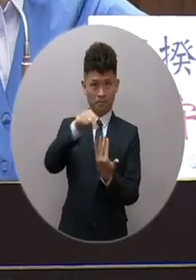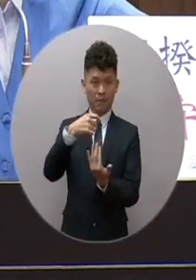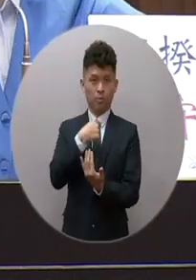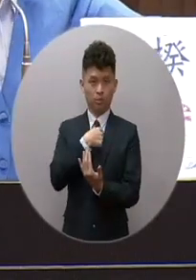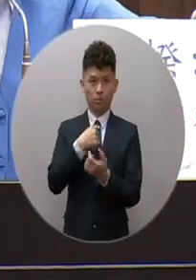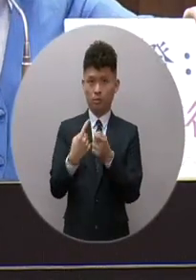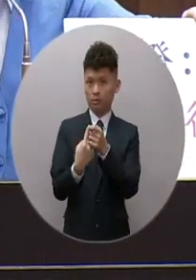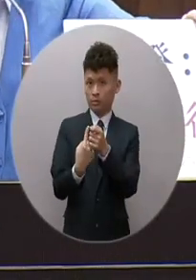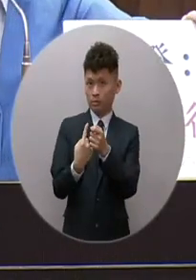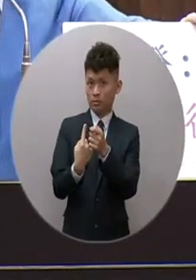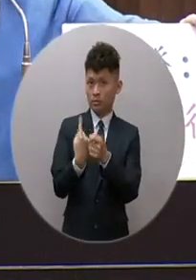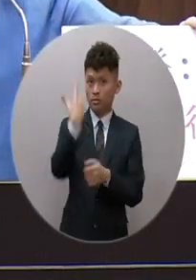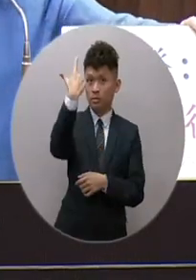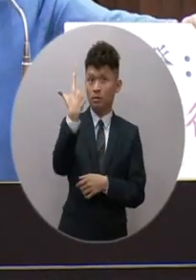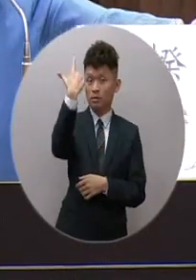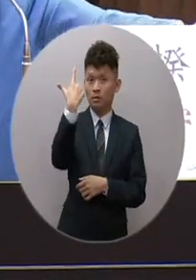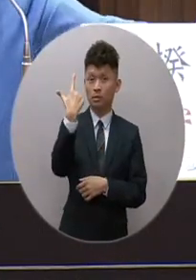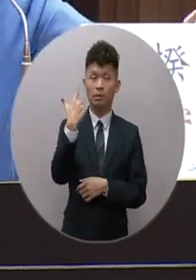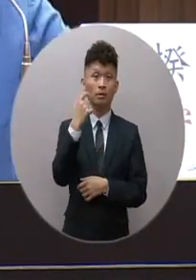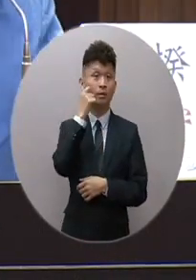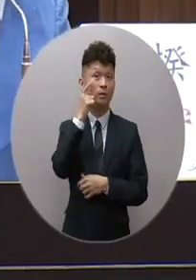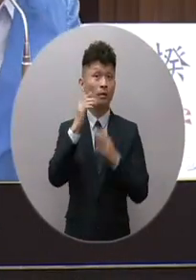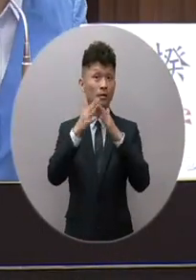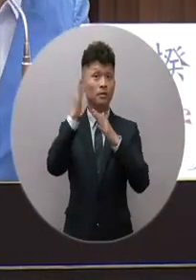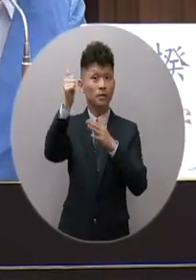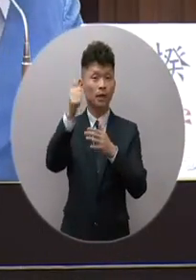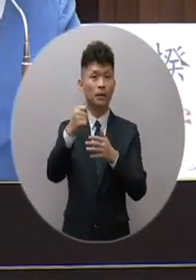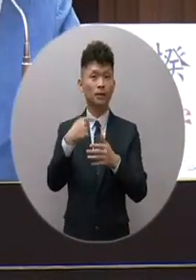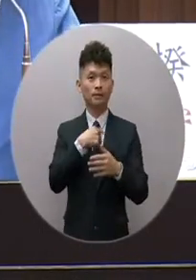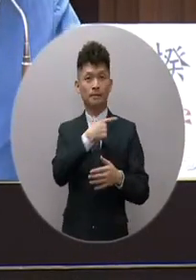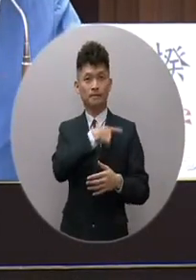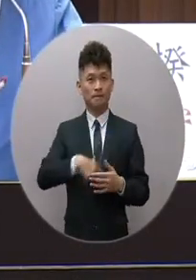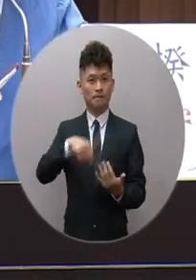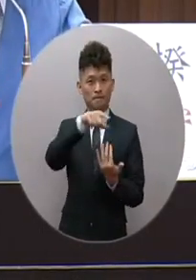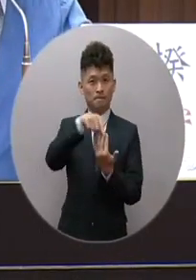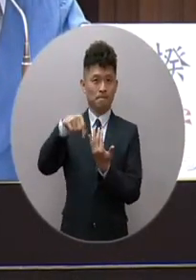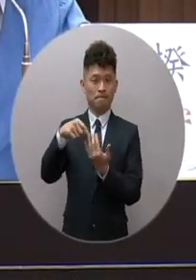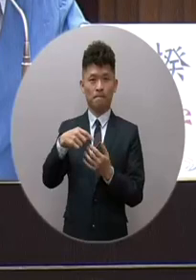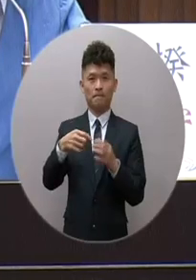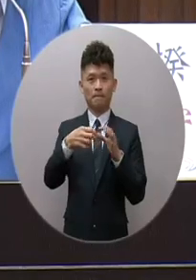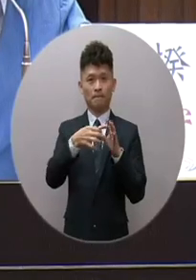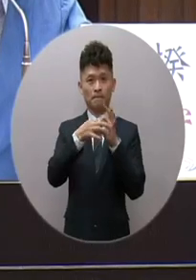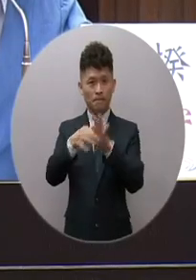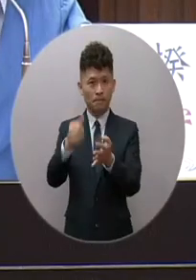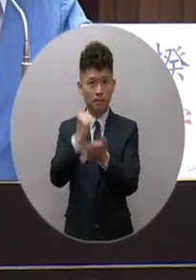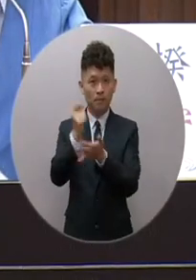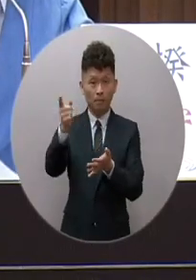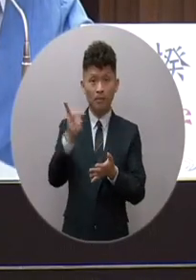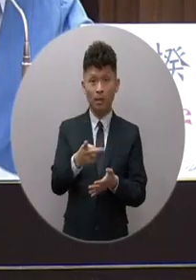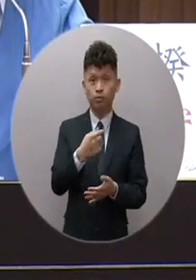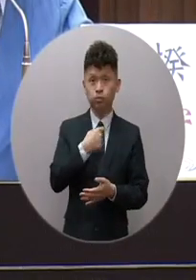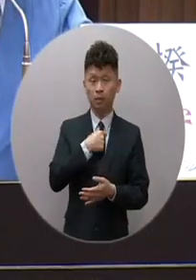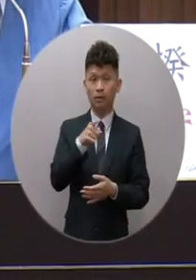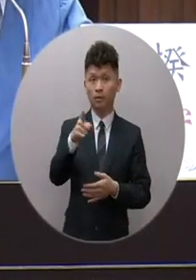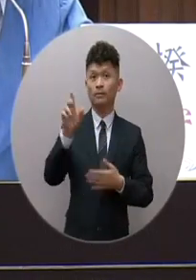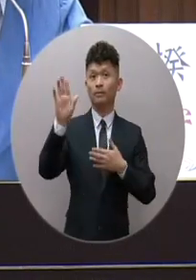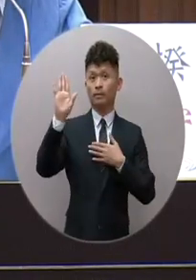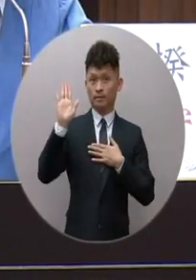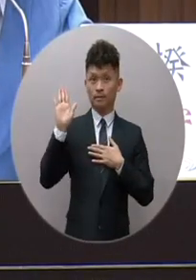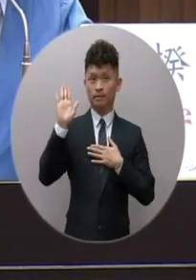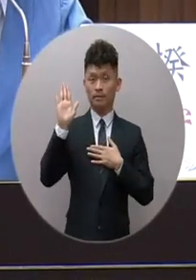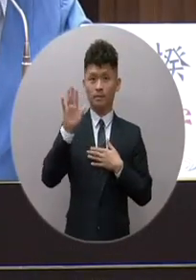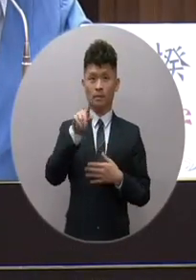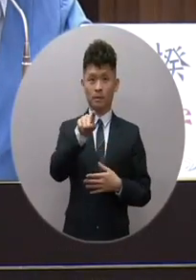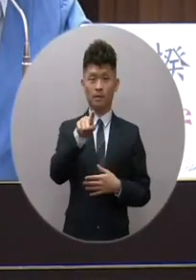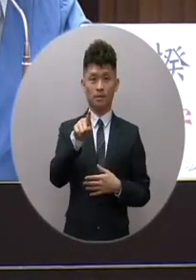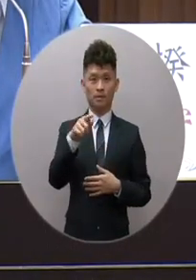选连任，上一届你在竞选台南市长连任的时候，那你当时有宣誓啊，不可以，